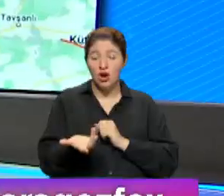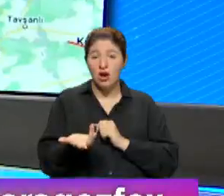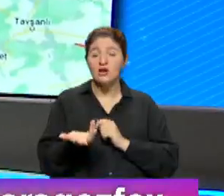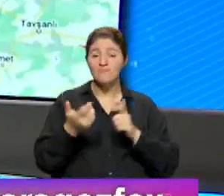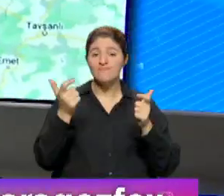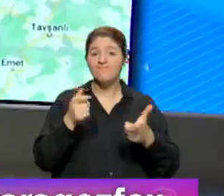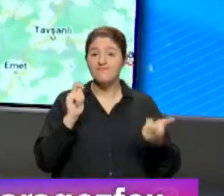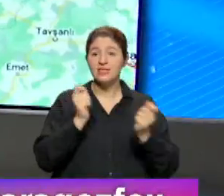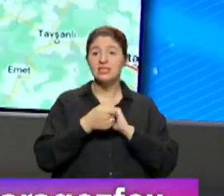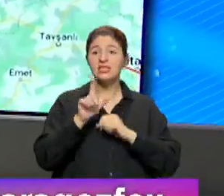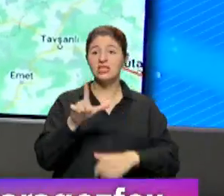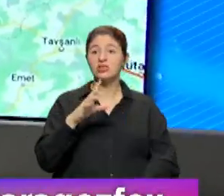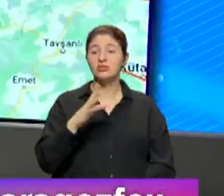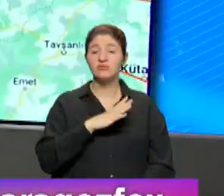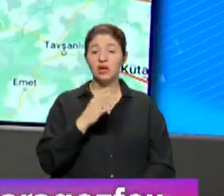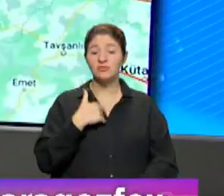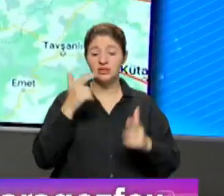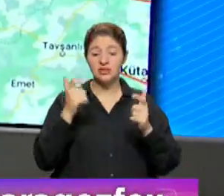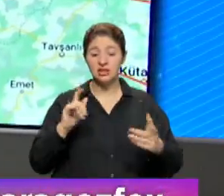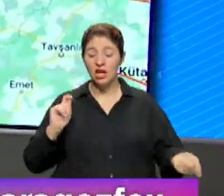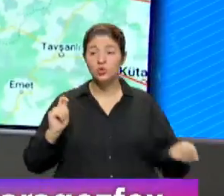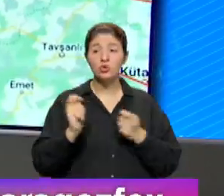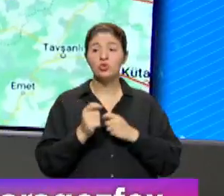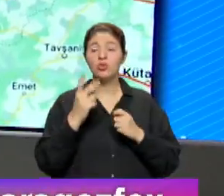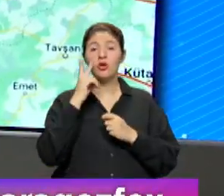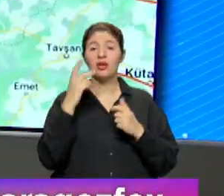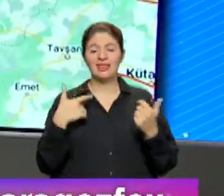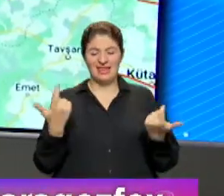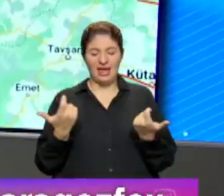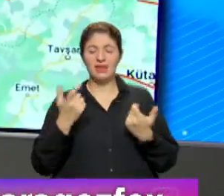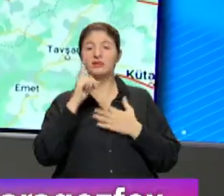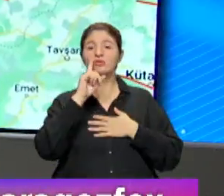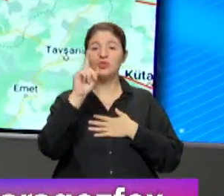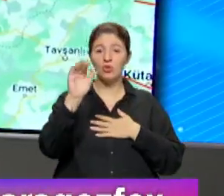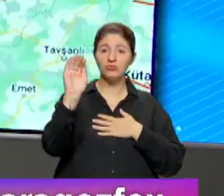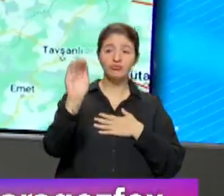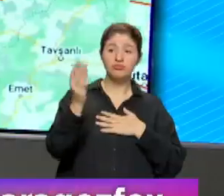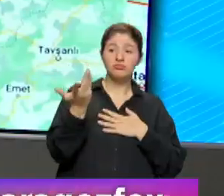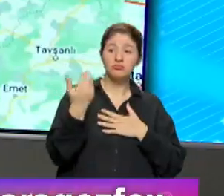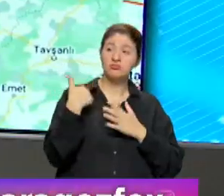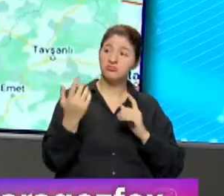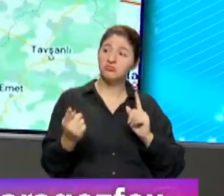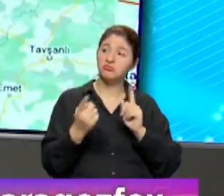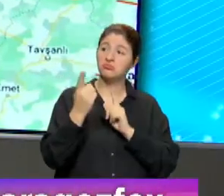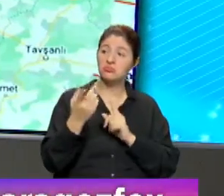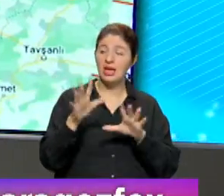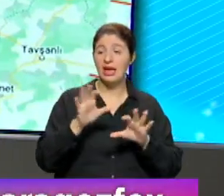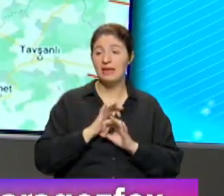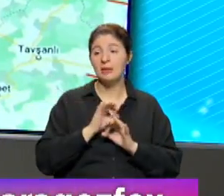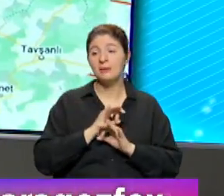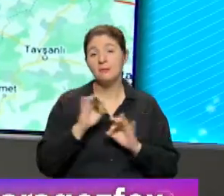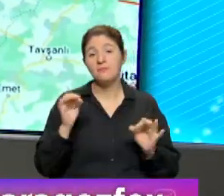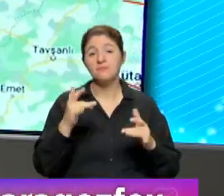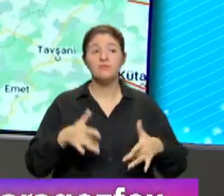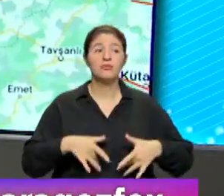kentsel dönüşüme ihtiyacımız var Biz kentsel dönüşümde neredeyiz diye sorulduğunda karşımıza etkili Ve